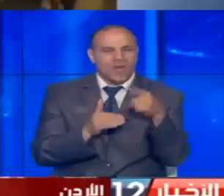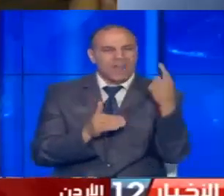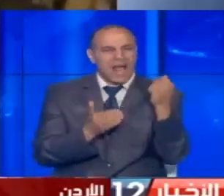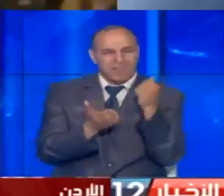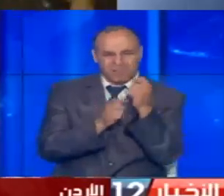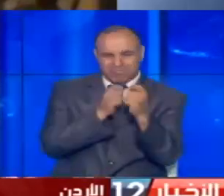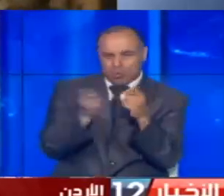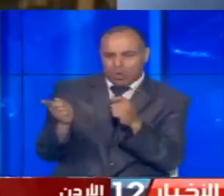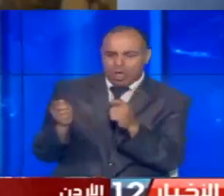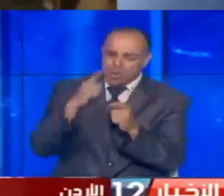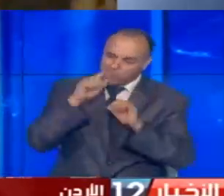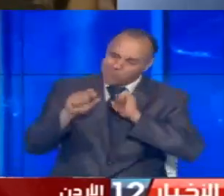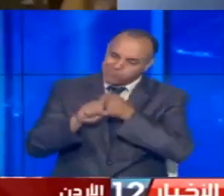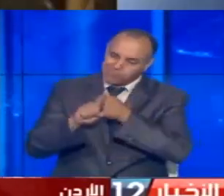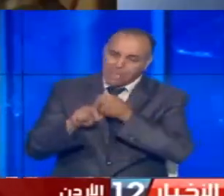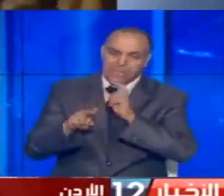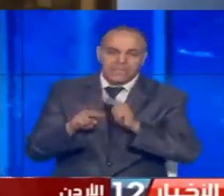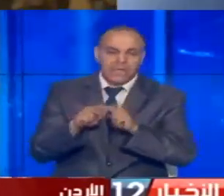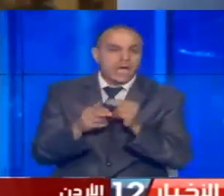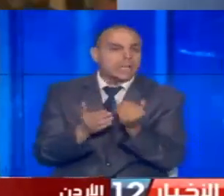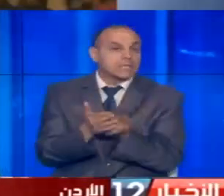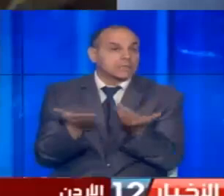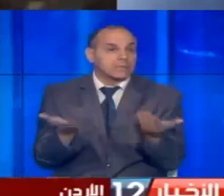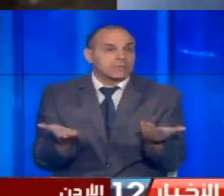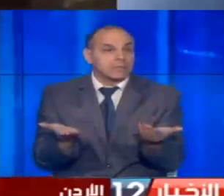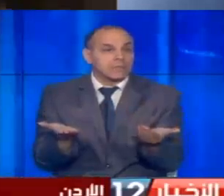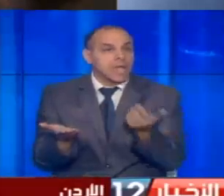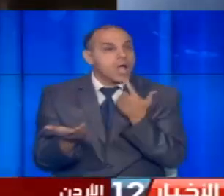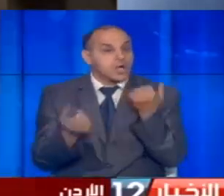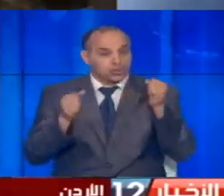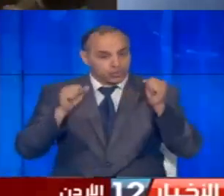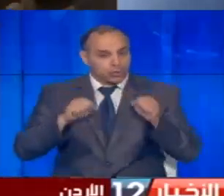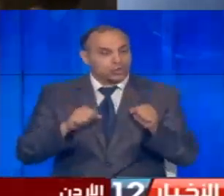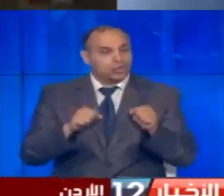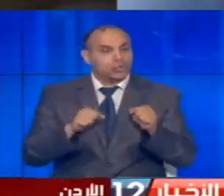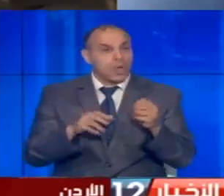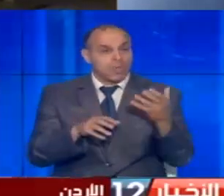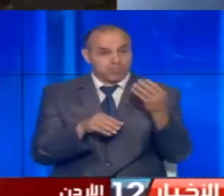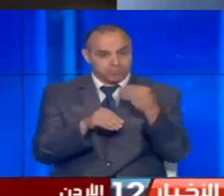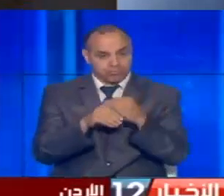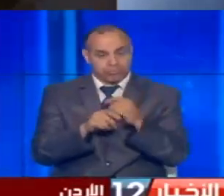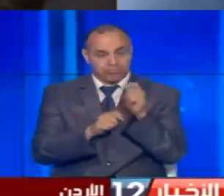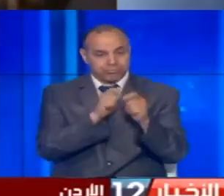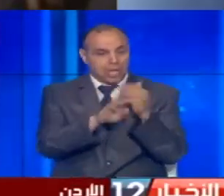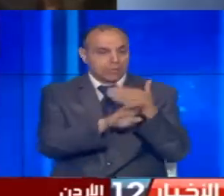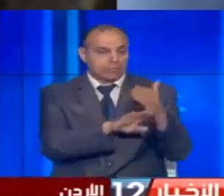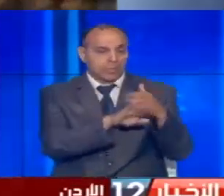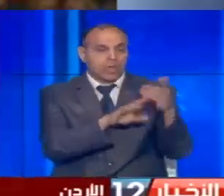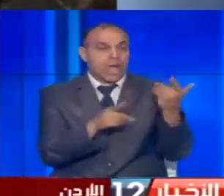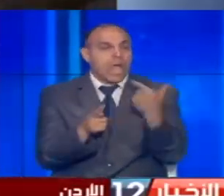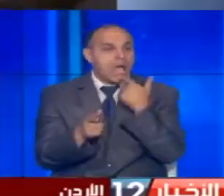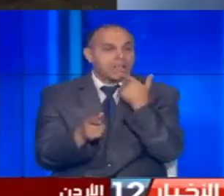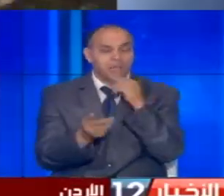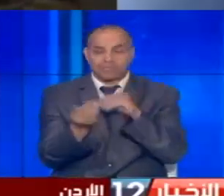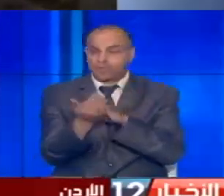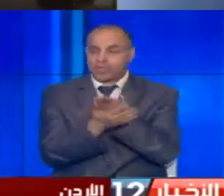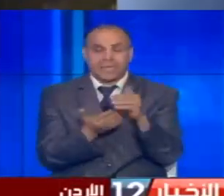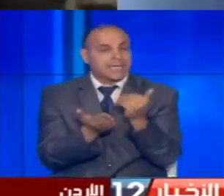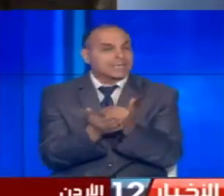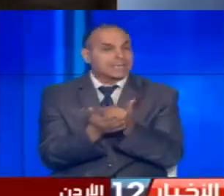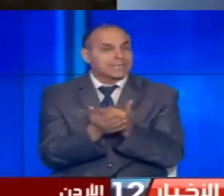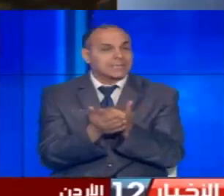الدولي بإجراء إصلاحات اقتصادية تمكن من الحصول على قروض جديدة في ظل أزمة اقتصادية